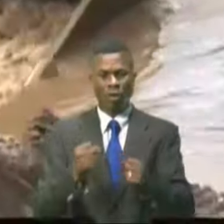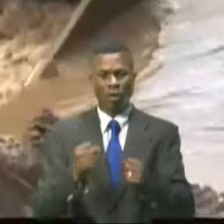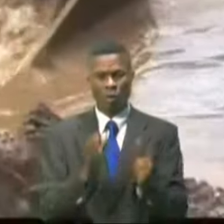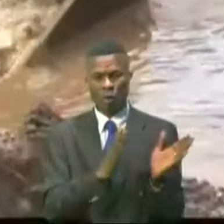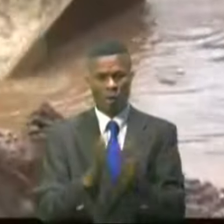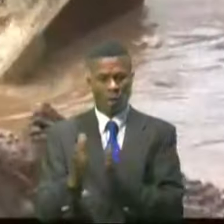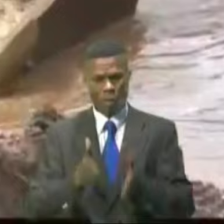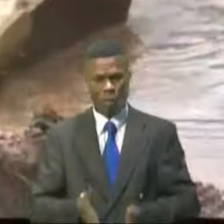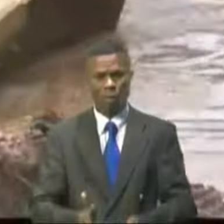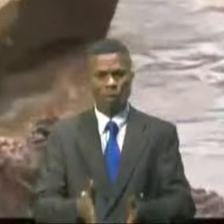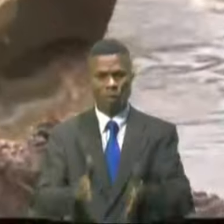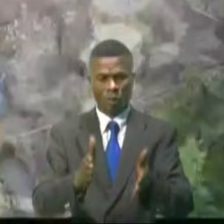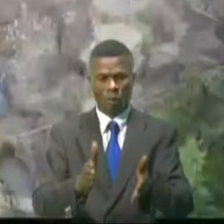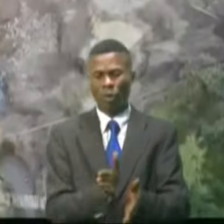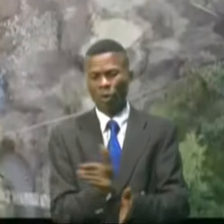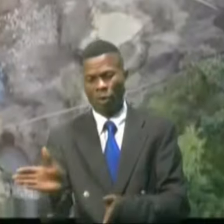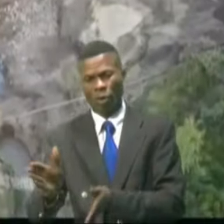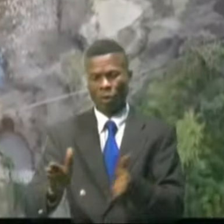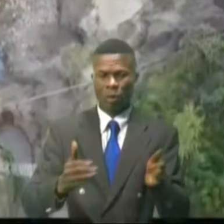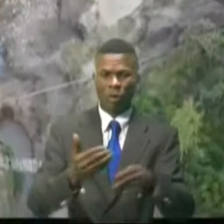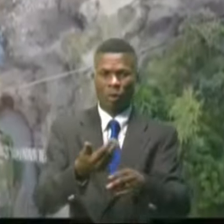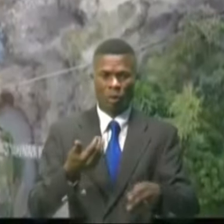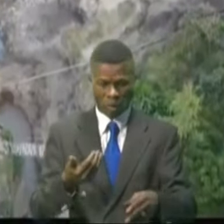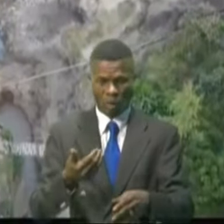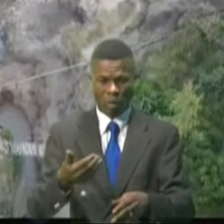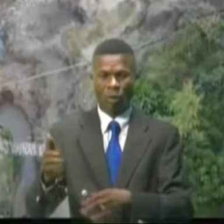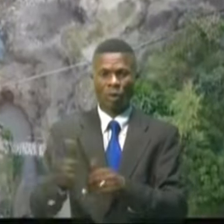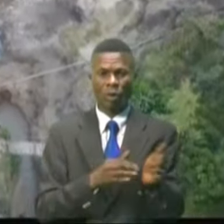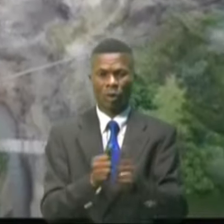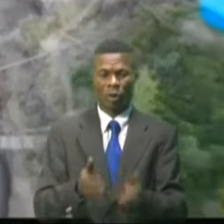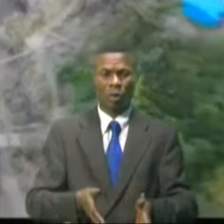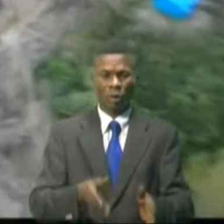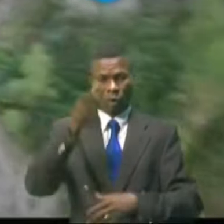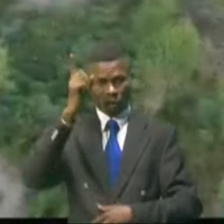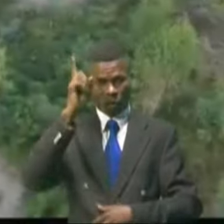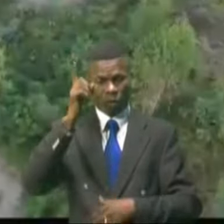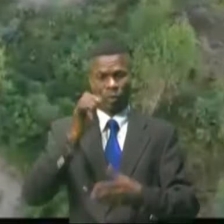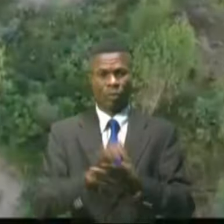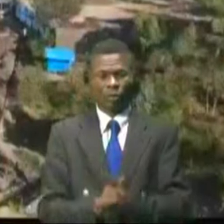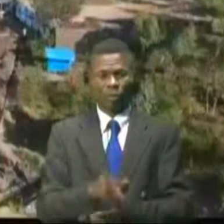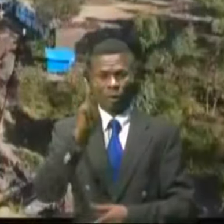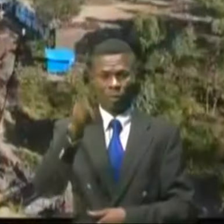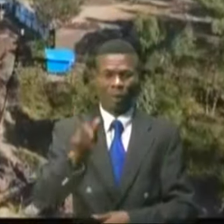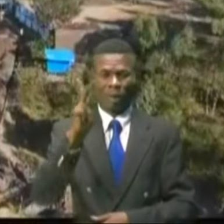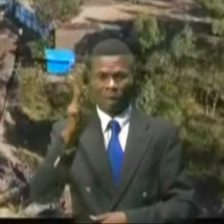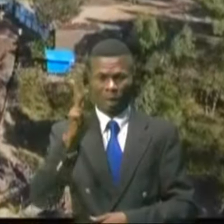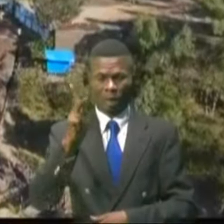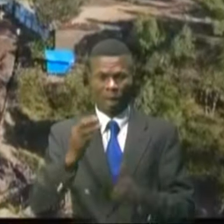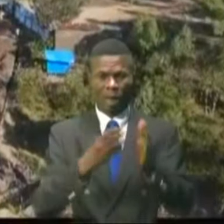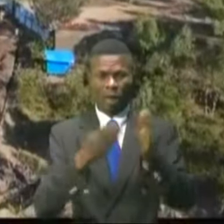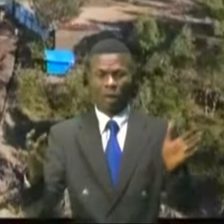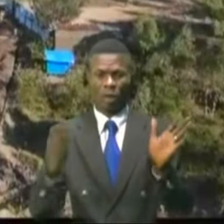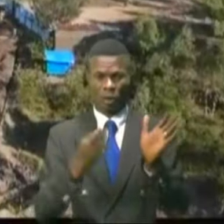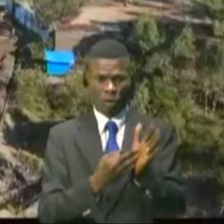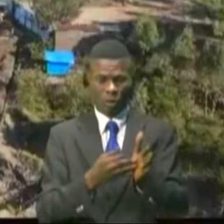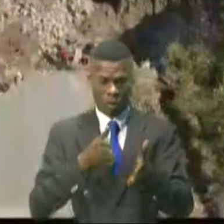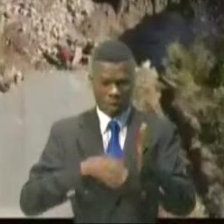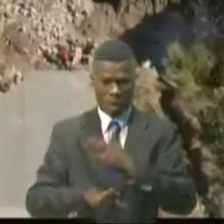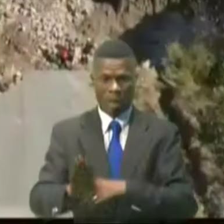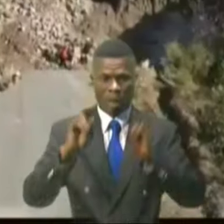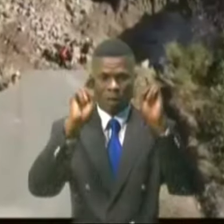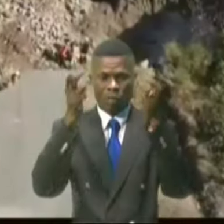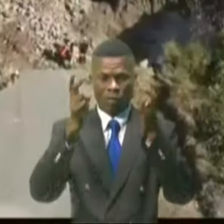la route des déviations avant la démolition de l'ancien ouvrage. Au PK 98, pont Kakenge, à l'entrée de la cité de